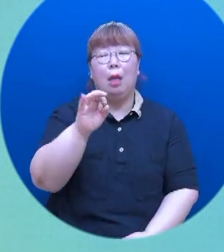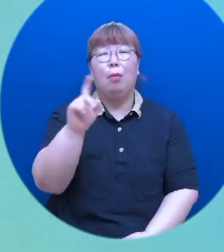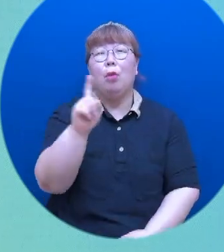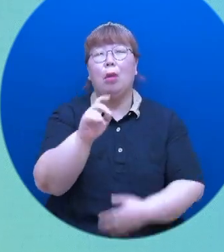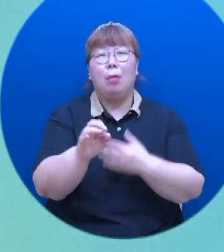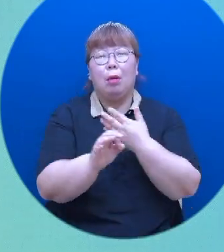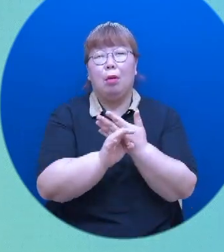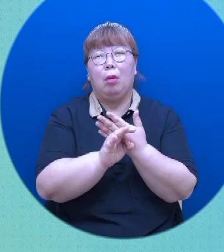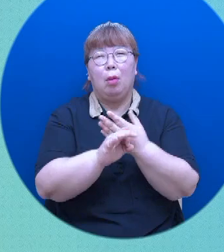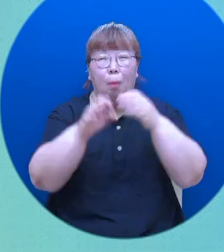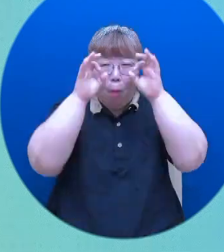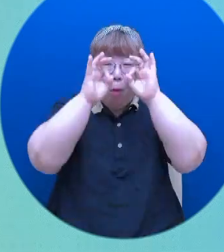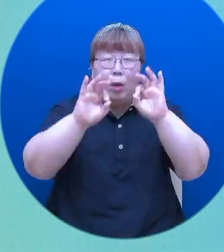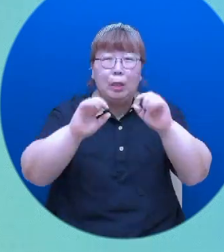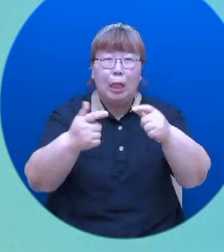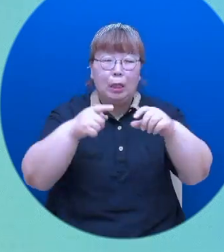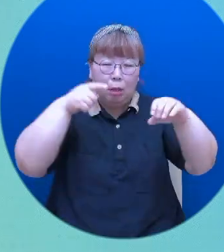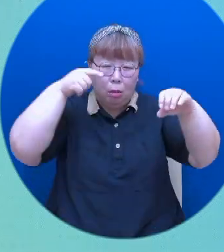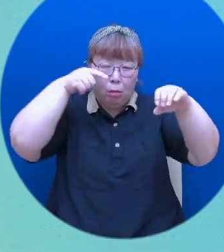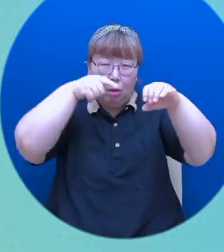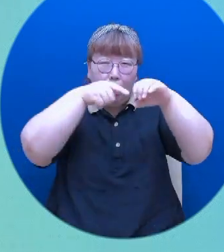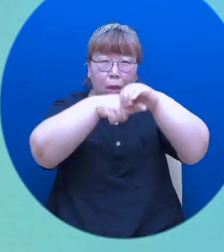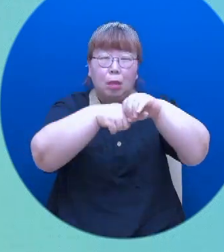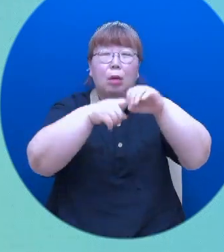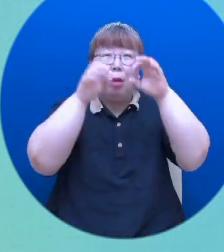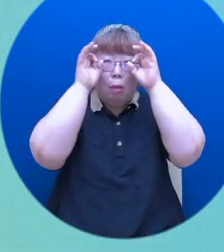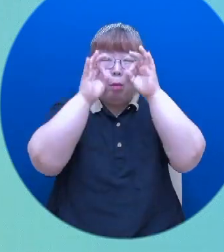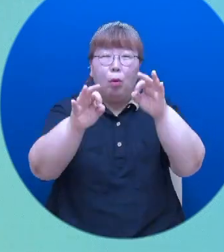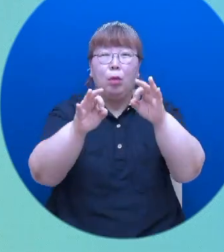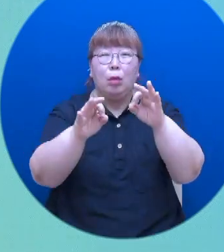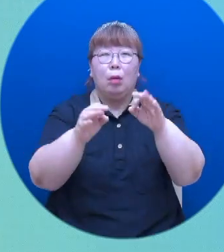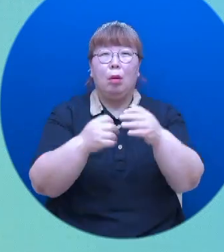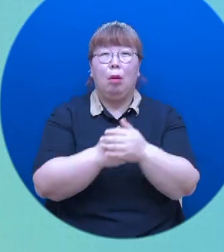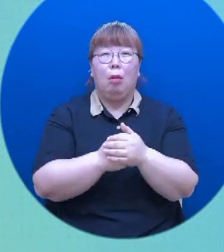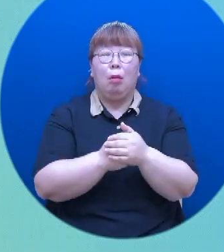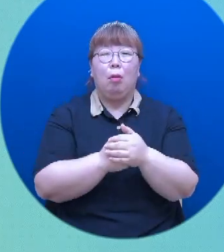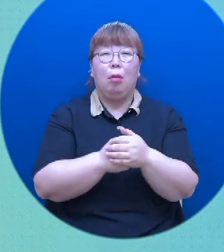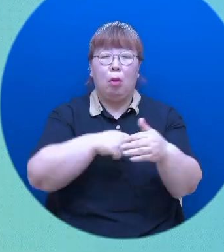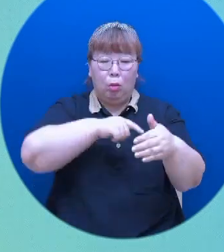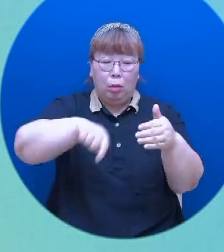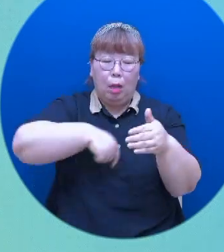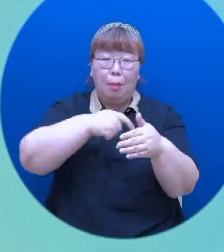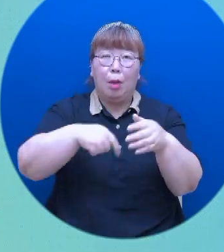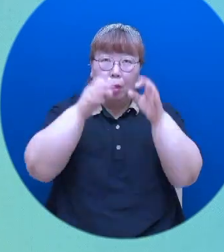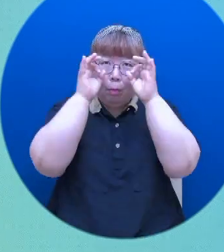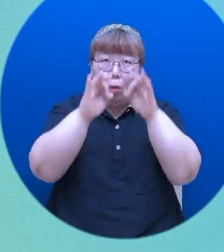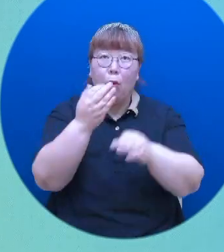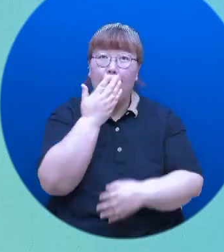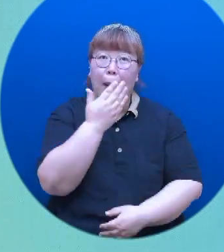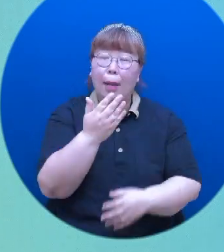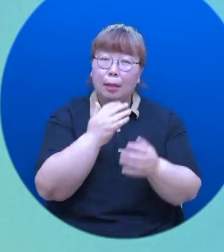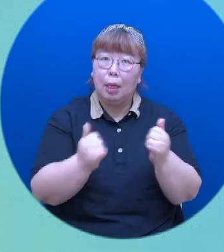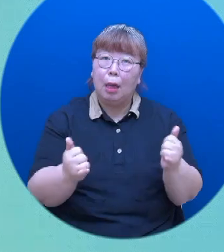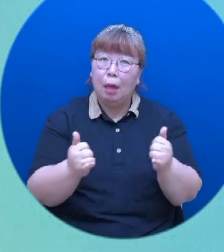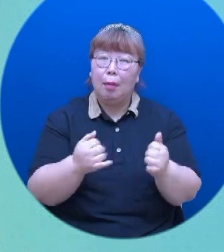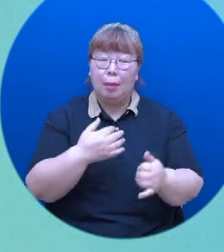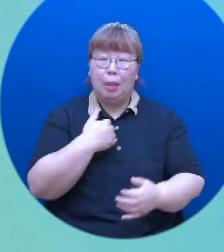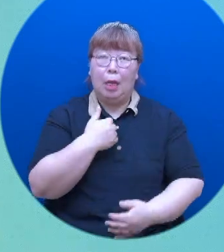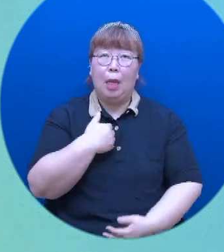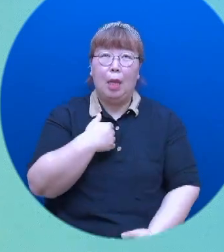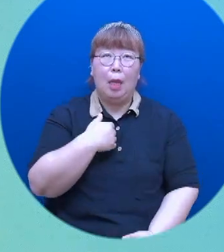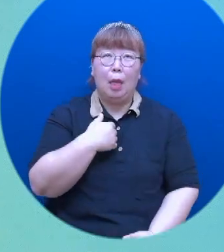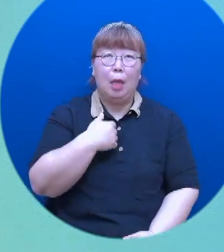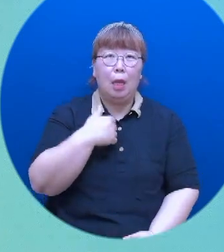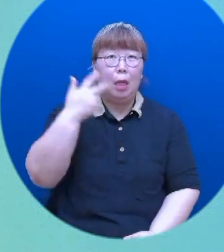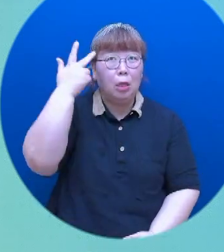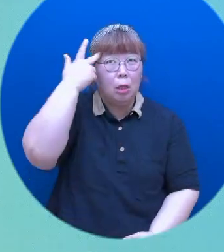눈이죠. 그 내면을 볼 줄 아는 사람, 자기의 정신세계를 진찰할 줄